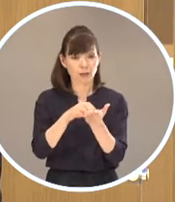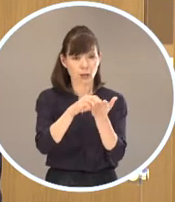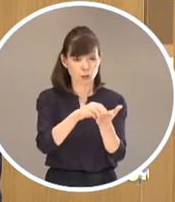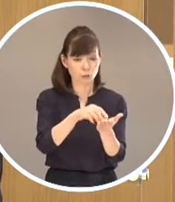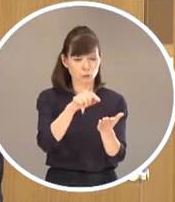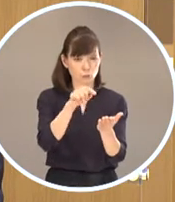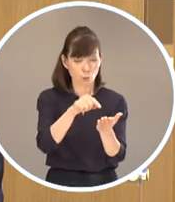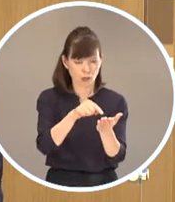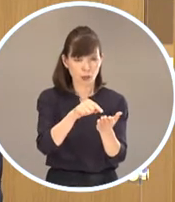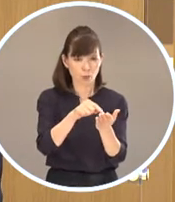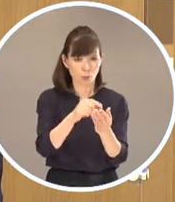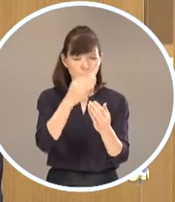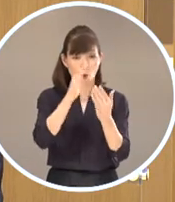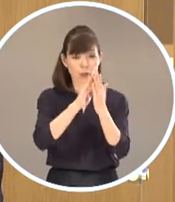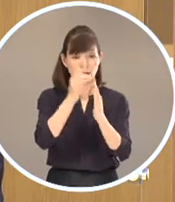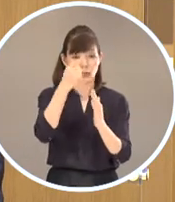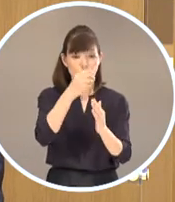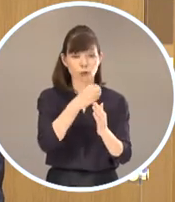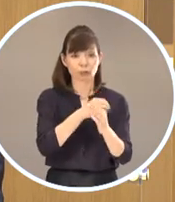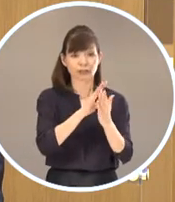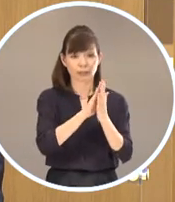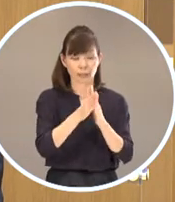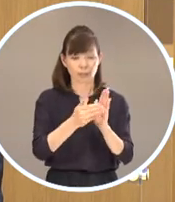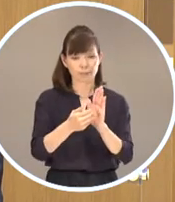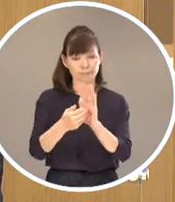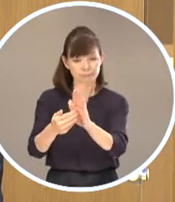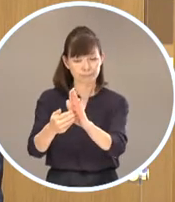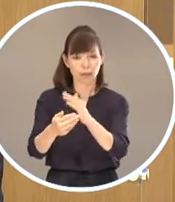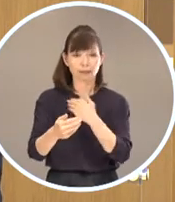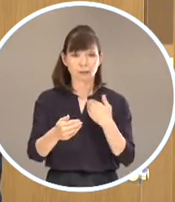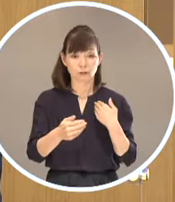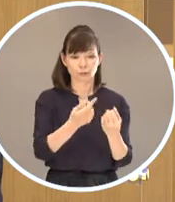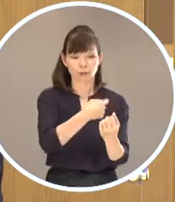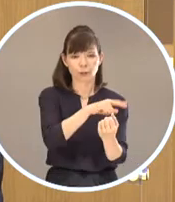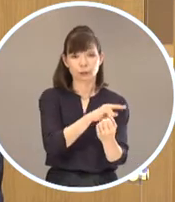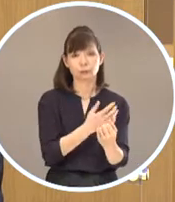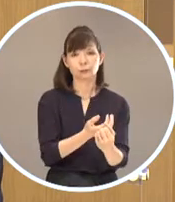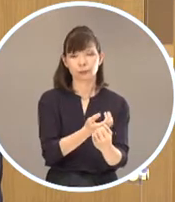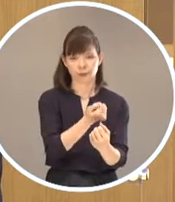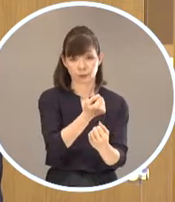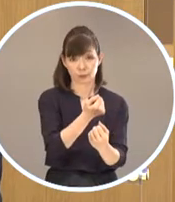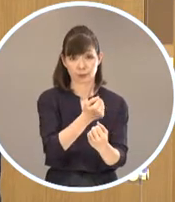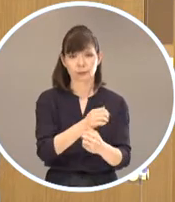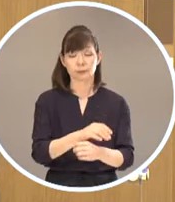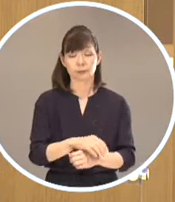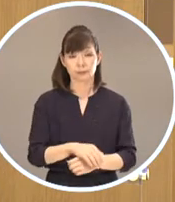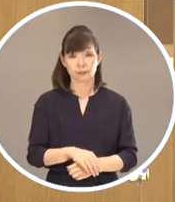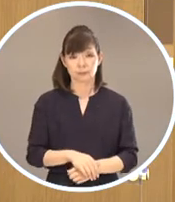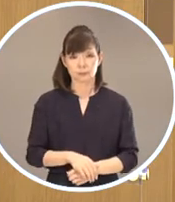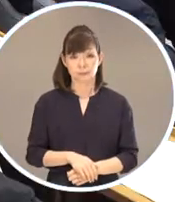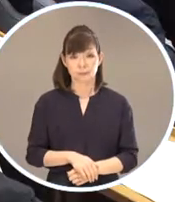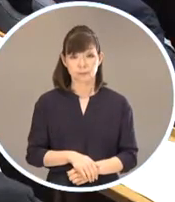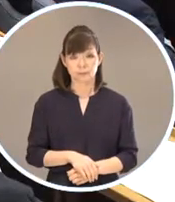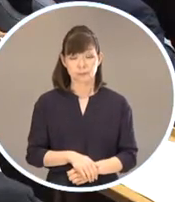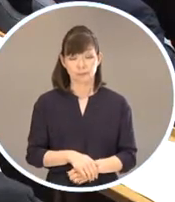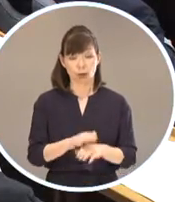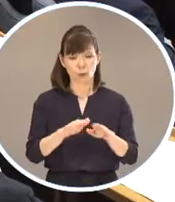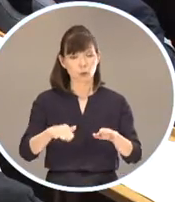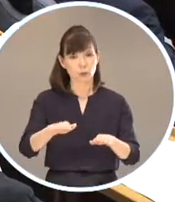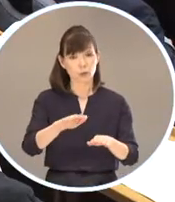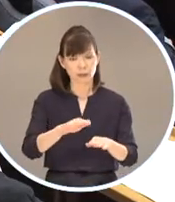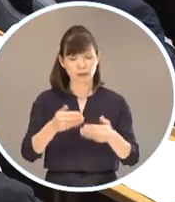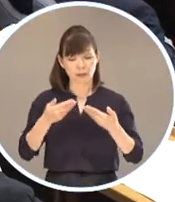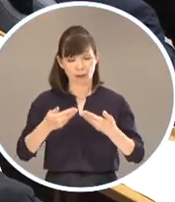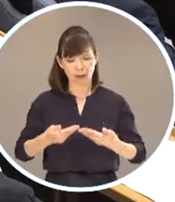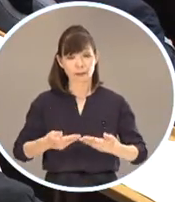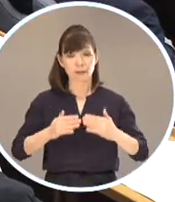を持つ都道府県教育委員会の判断で拒絶できる裁量権が与えられています。子どもたちが